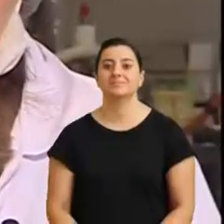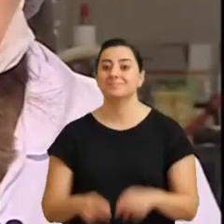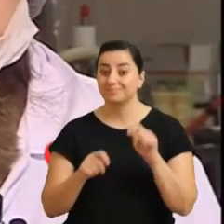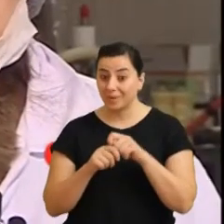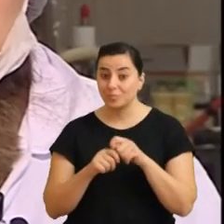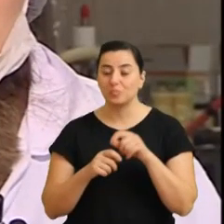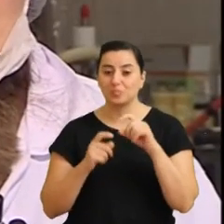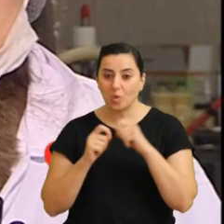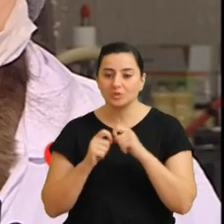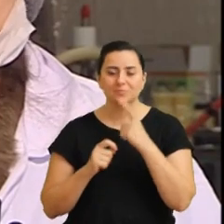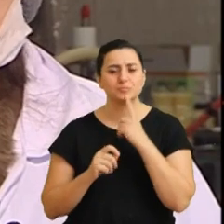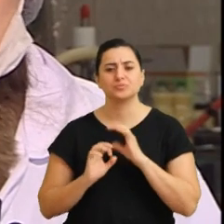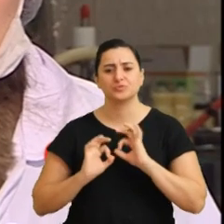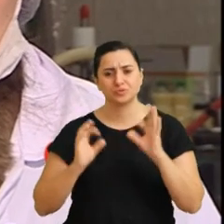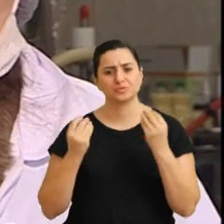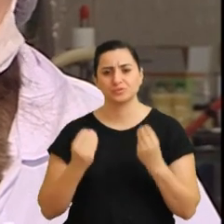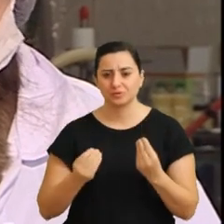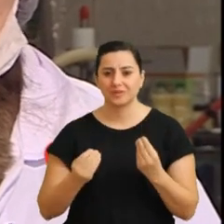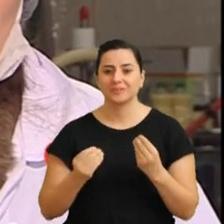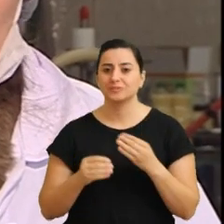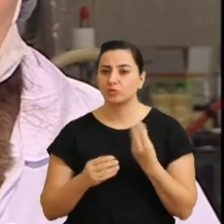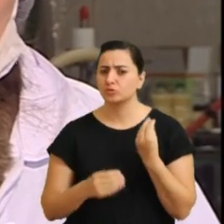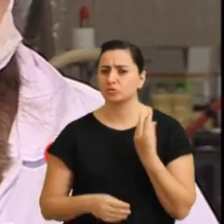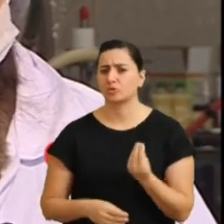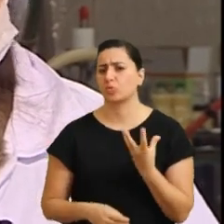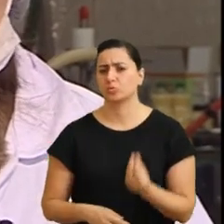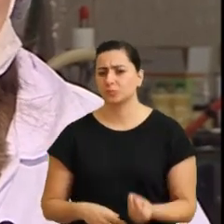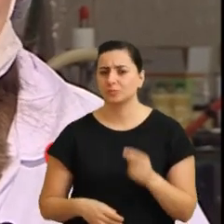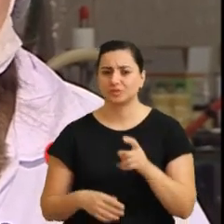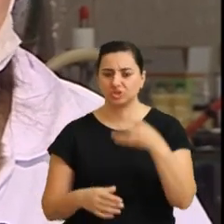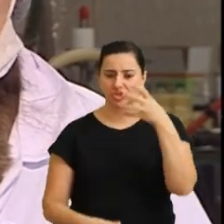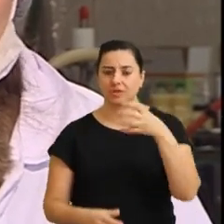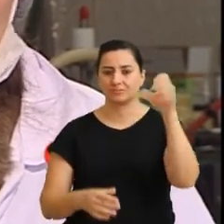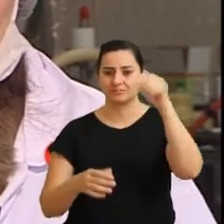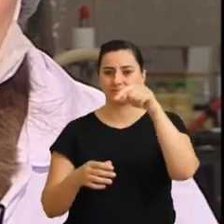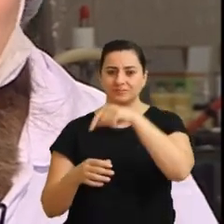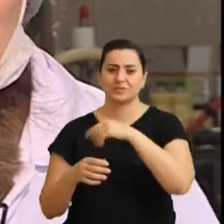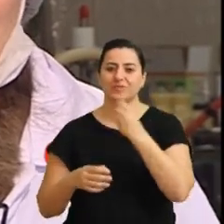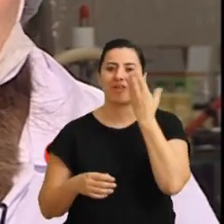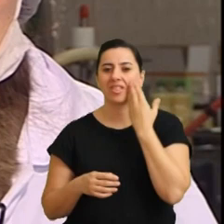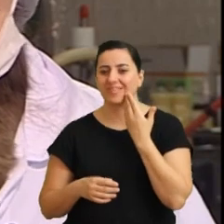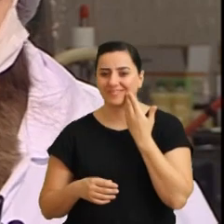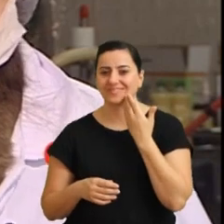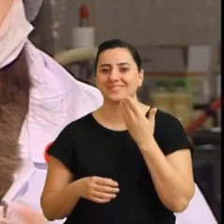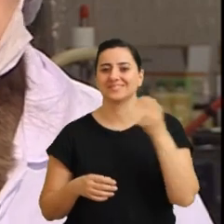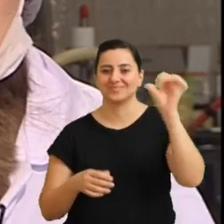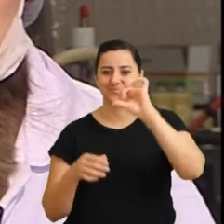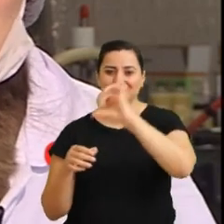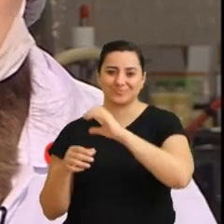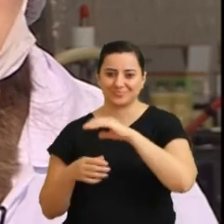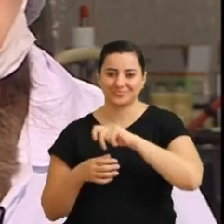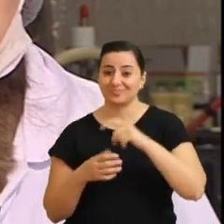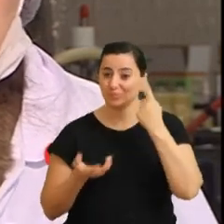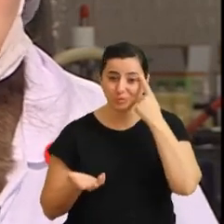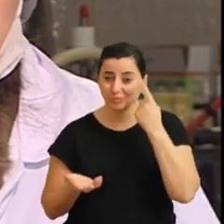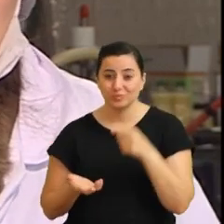Yaptığımız bozayı da tattık. Gerçekten çok lezzetli olmuş, çok güzel olmuş. Onu şişeye koymak ve kapaklamak da çok keyifliydi. O sırada Mert'le